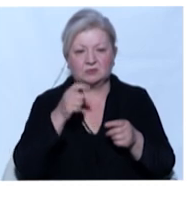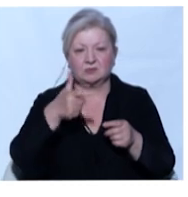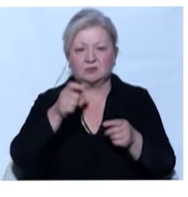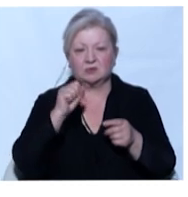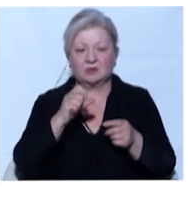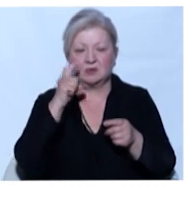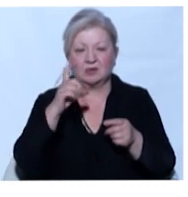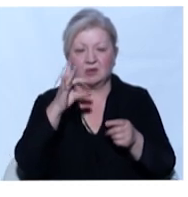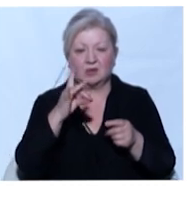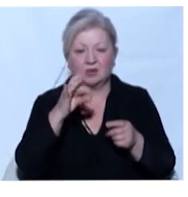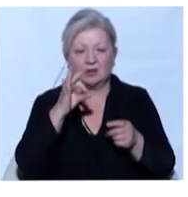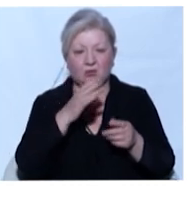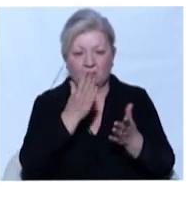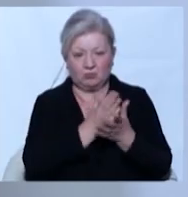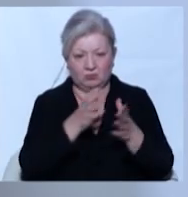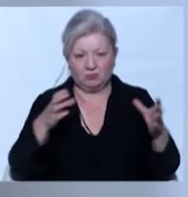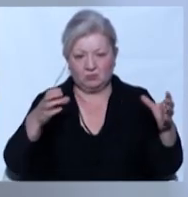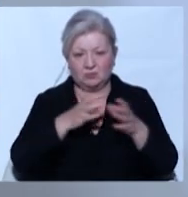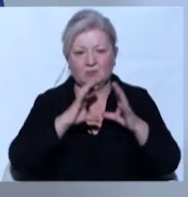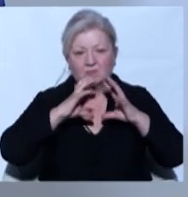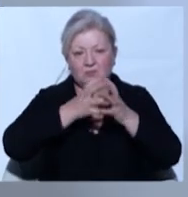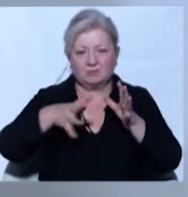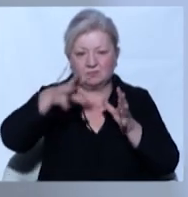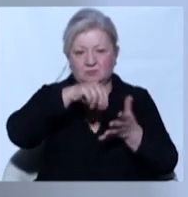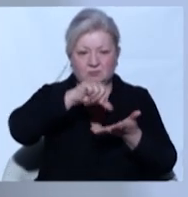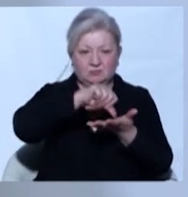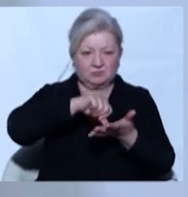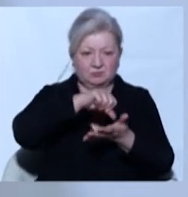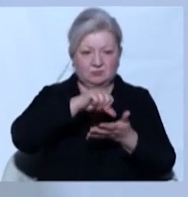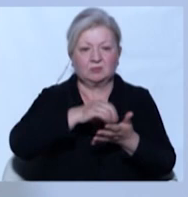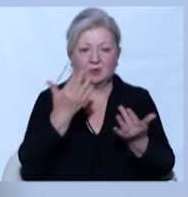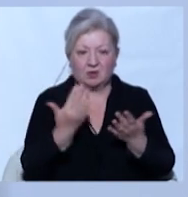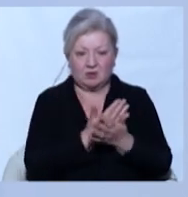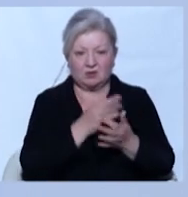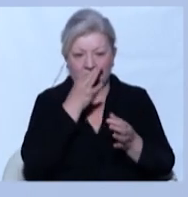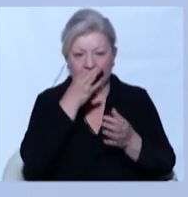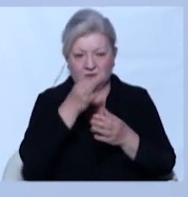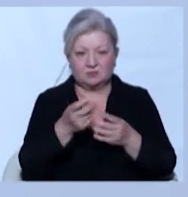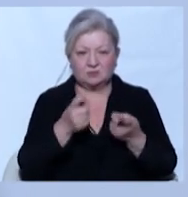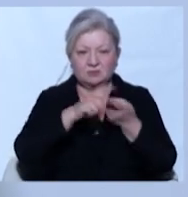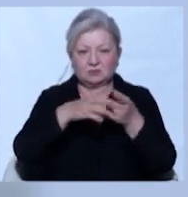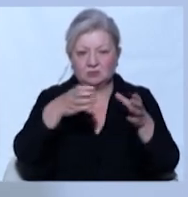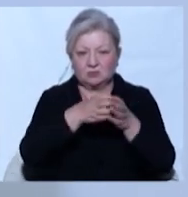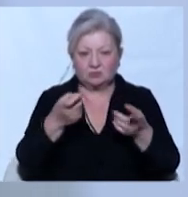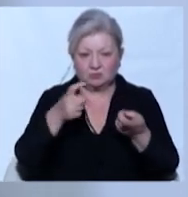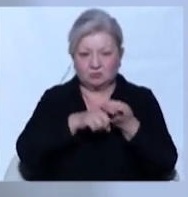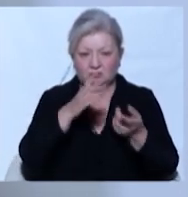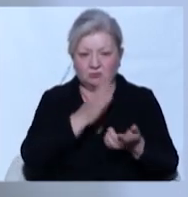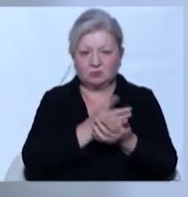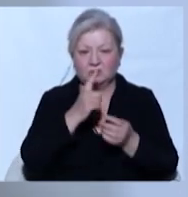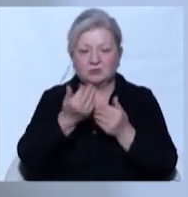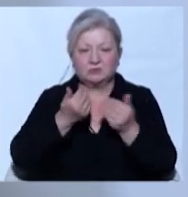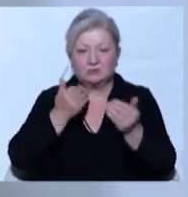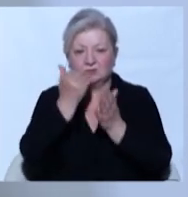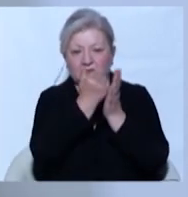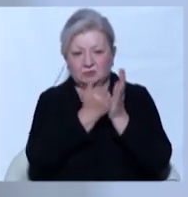წევრი ქვეყნების რუკა, რომელიც თითქმის მთელ მსოფლიოს მოიცავს. სიახლესაც გეტყვით, რაც ორგანიზაციებთან არის დაკავშირებული, ჩვენ ერთ-ერთ გაკვეთილზე ვთქვით,